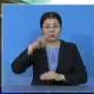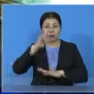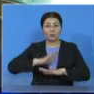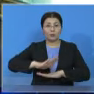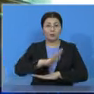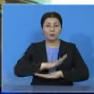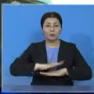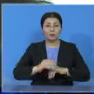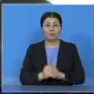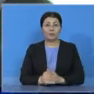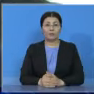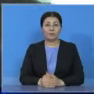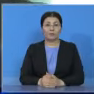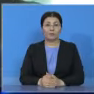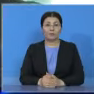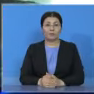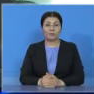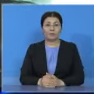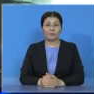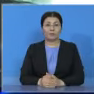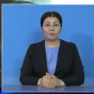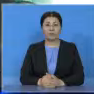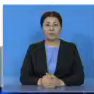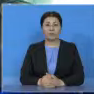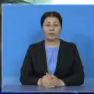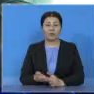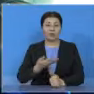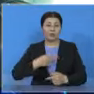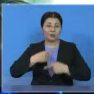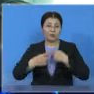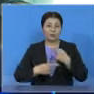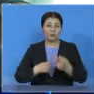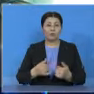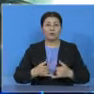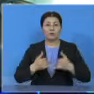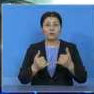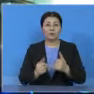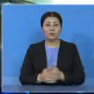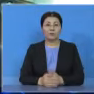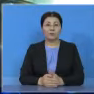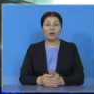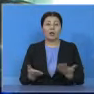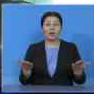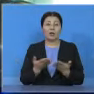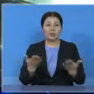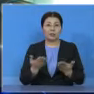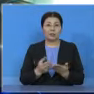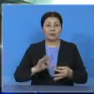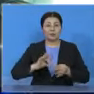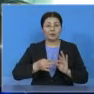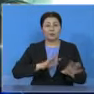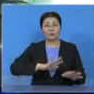Он все делал ради нас, ради своего будущего. Что у него в детстве происходило, какие он сложные преграды и